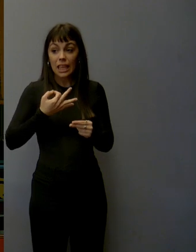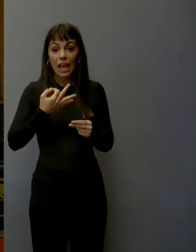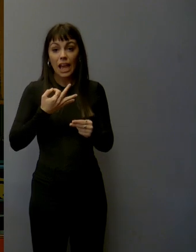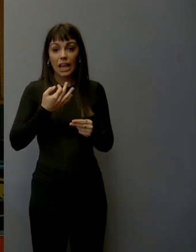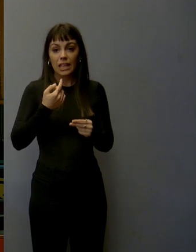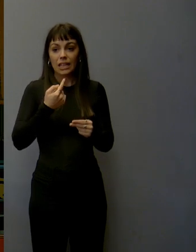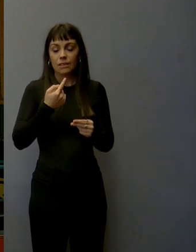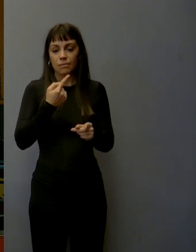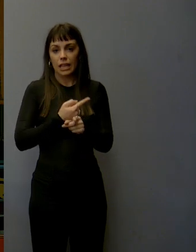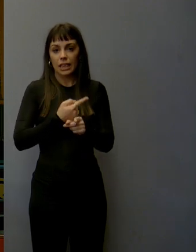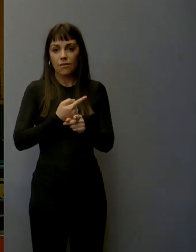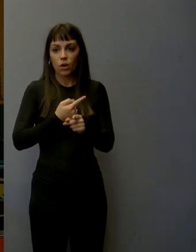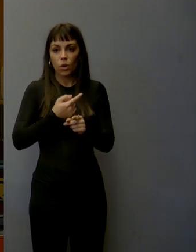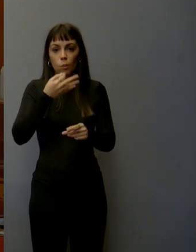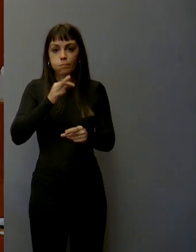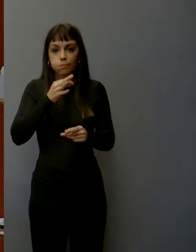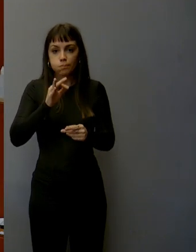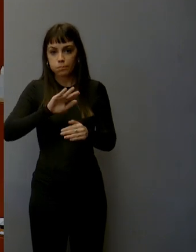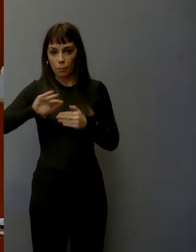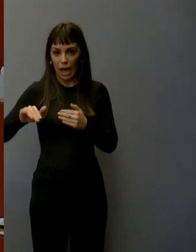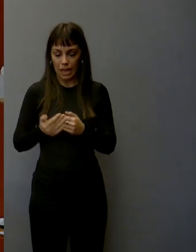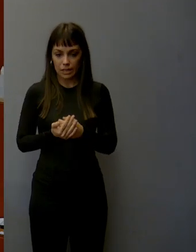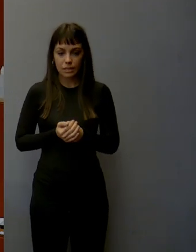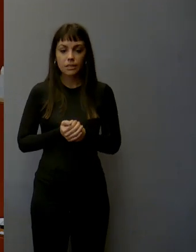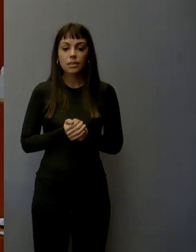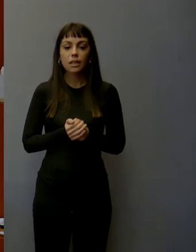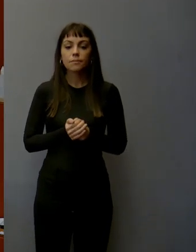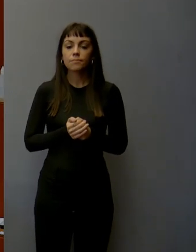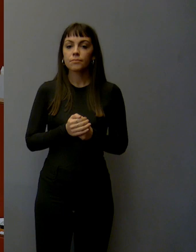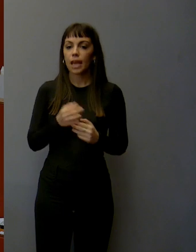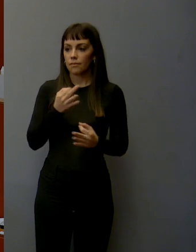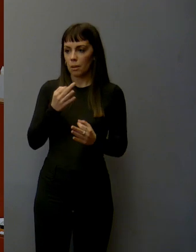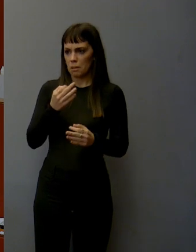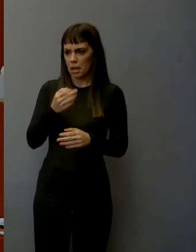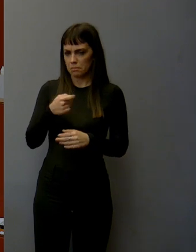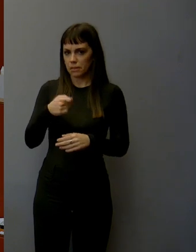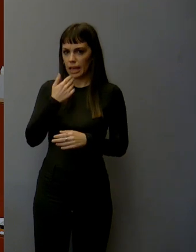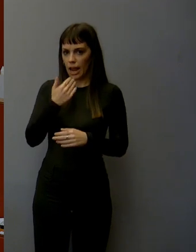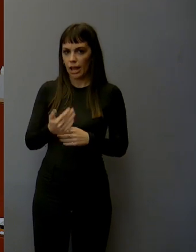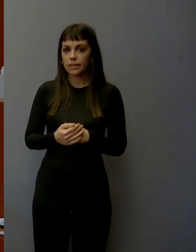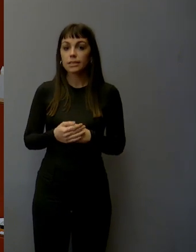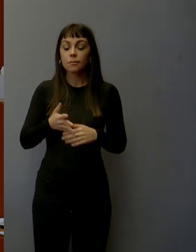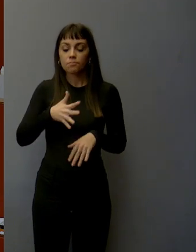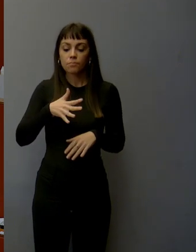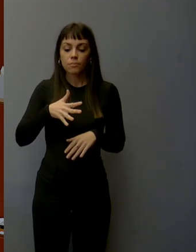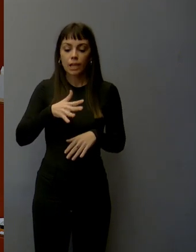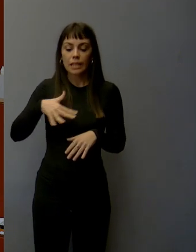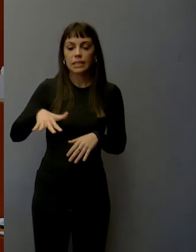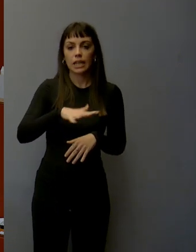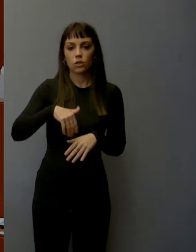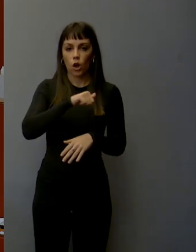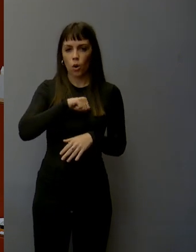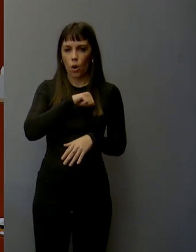parte presentati però lo farò anche dopo e io visto che nel nostro territorio comunale io ritengo che sia